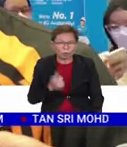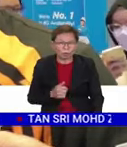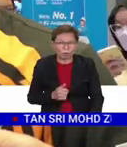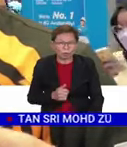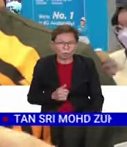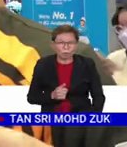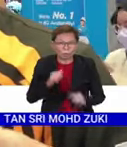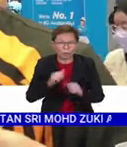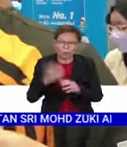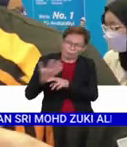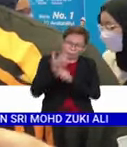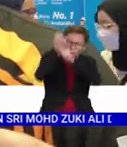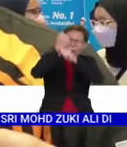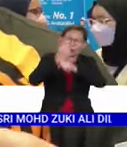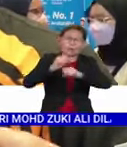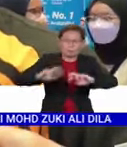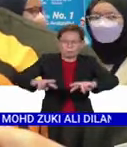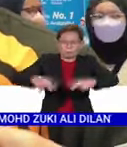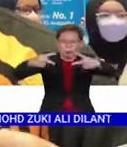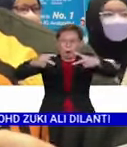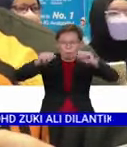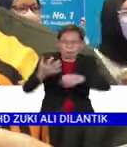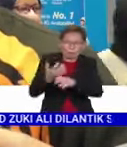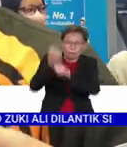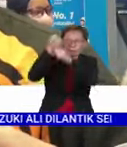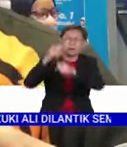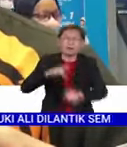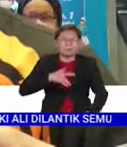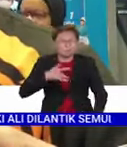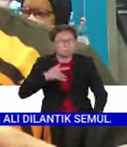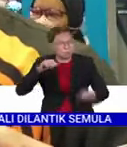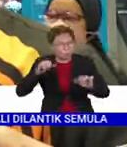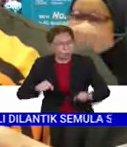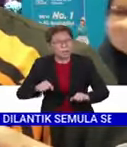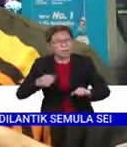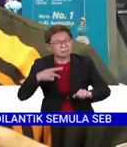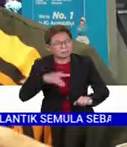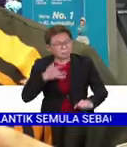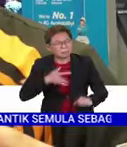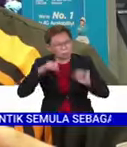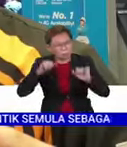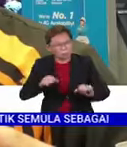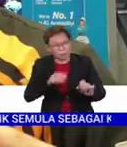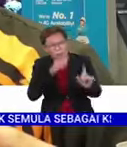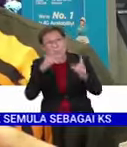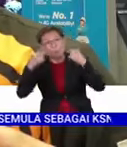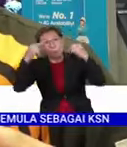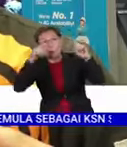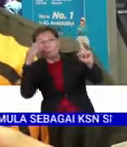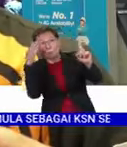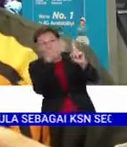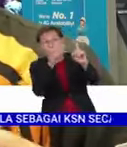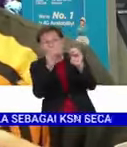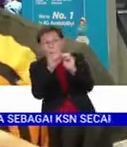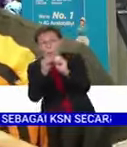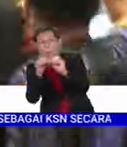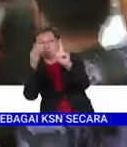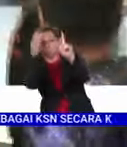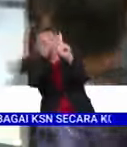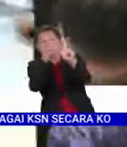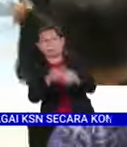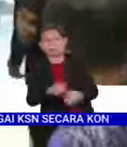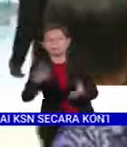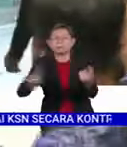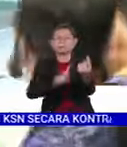hurdle dekat semifinal tu, saya rasa kita boleh capai target yang lebih banyak. Aaron ditemui di